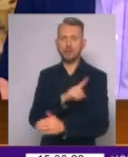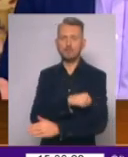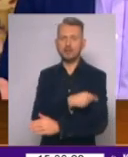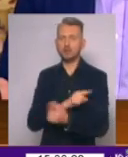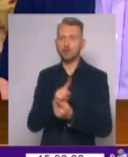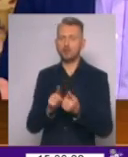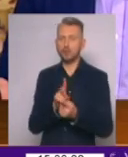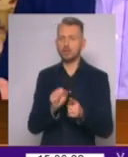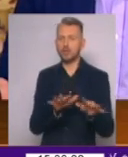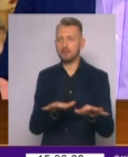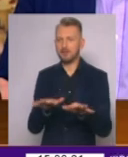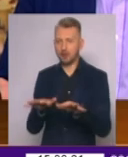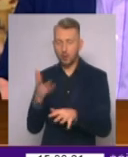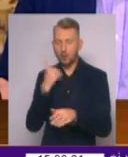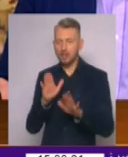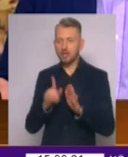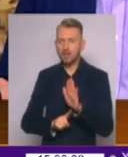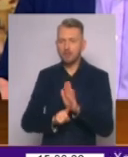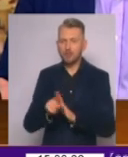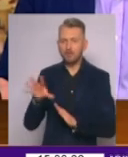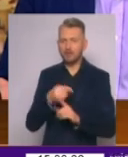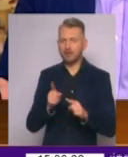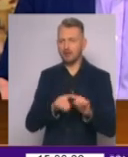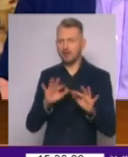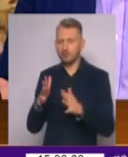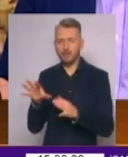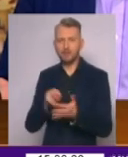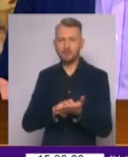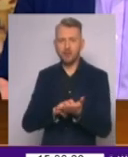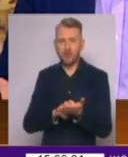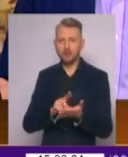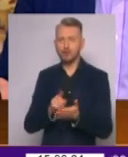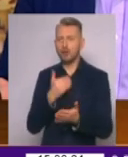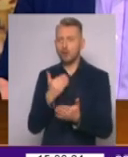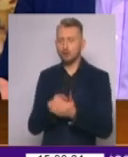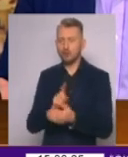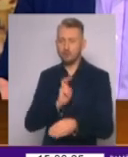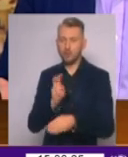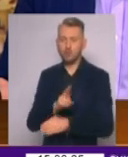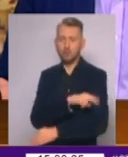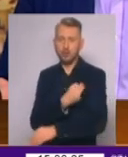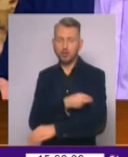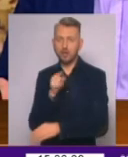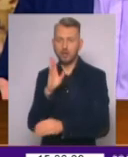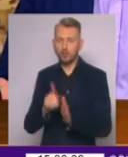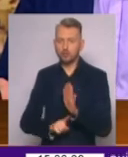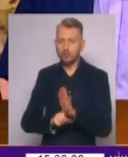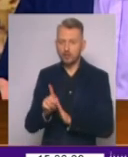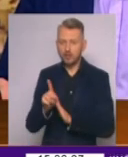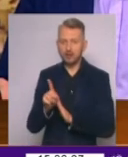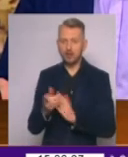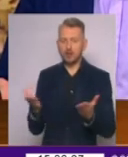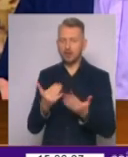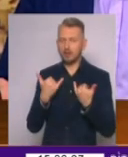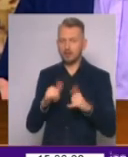на місцях. Тому що коли тільки починалася вся ця історія, всі боялися, що вони ось прийдуть у поліклініку, а там розпочнеться якраз взагалі якась